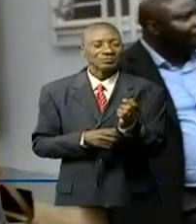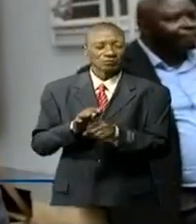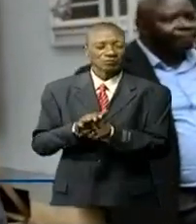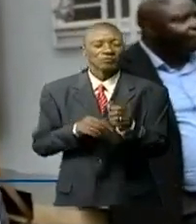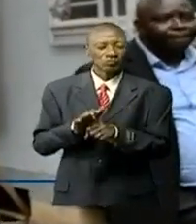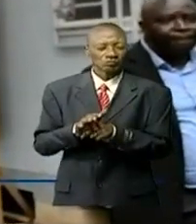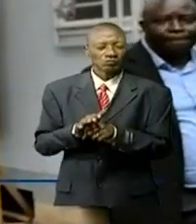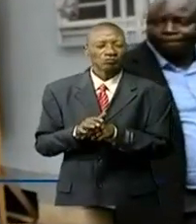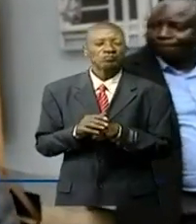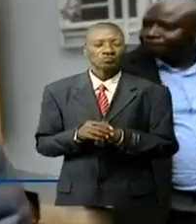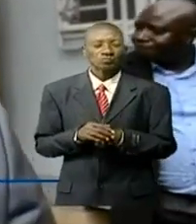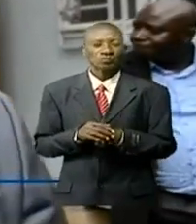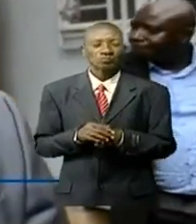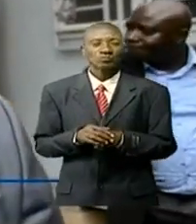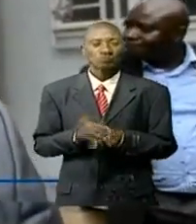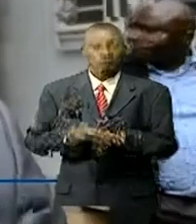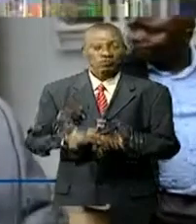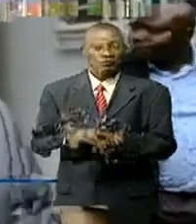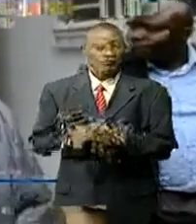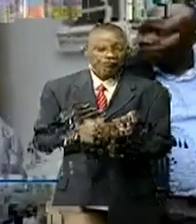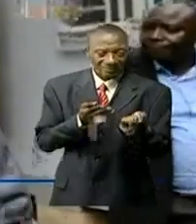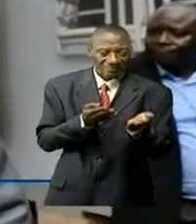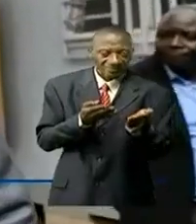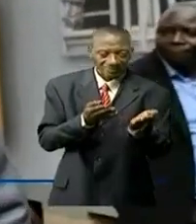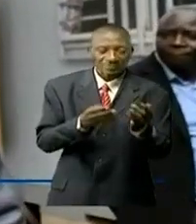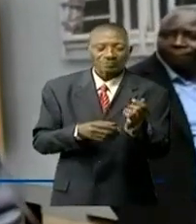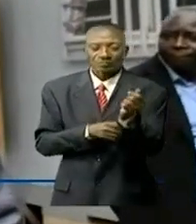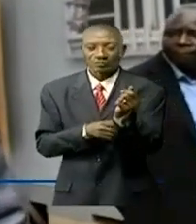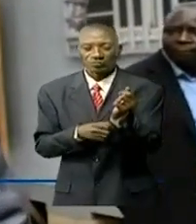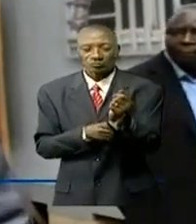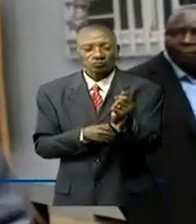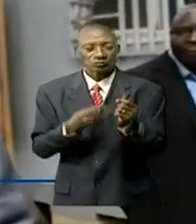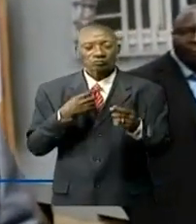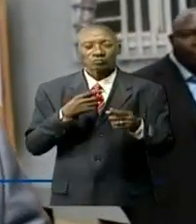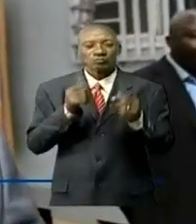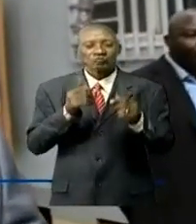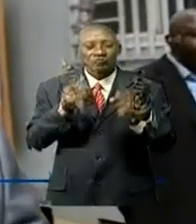gens à sortir de l'état dans lequel ils étaient. Et les mêmes personnes qui ont,